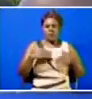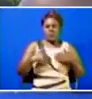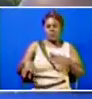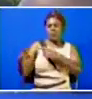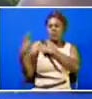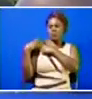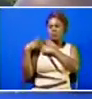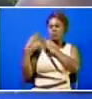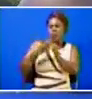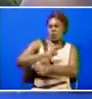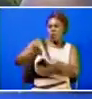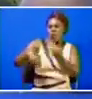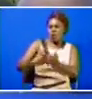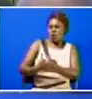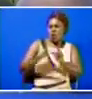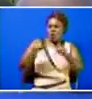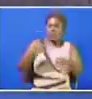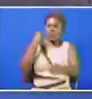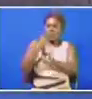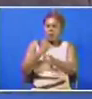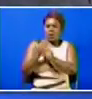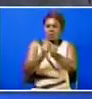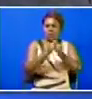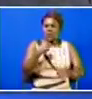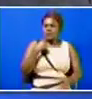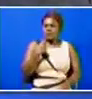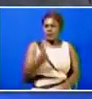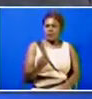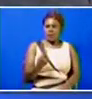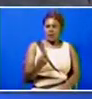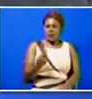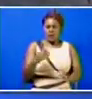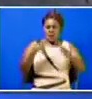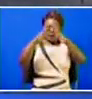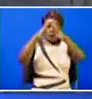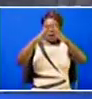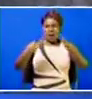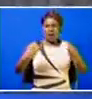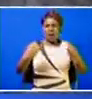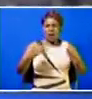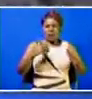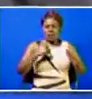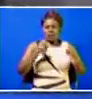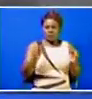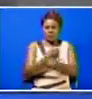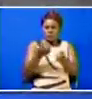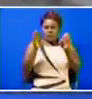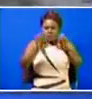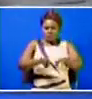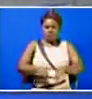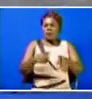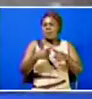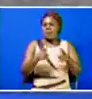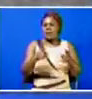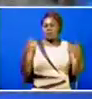wote ambao tunaweza shirikiana pamoja. Anasema kwamba nyumba ya udongo haihimili vishindo. Lakini